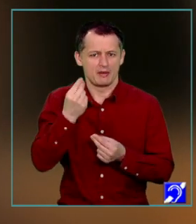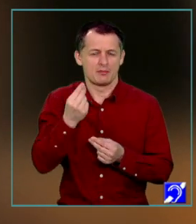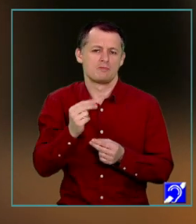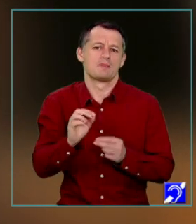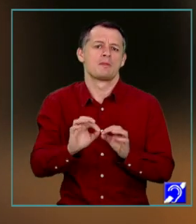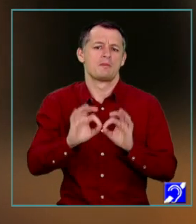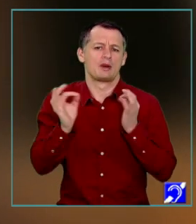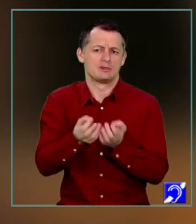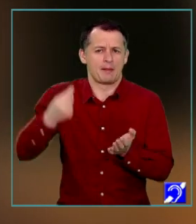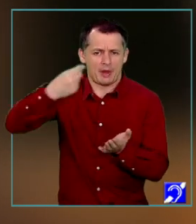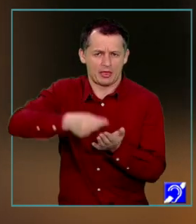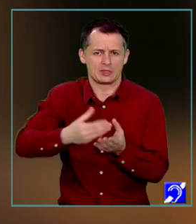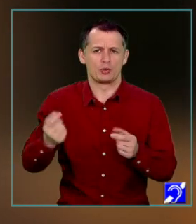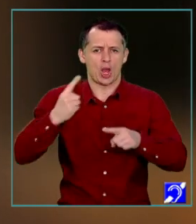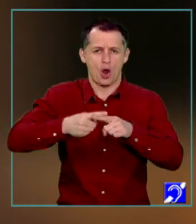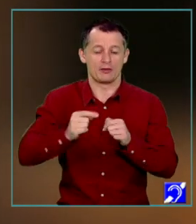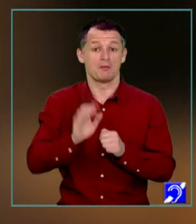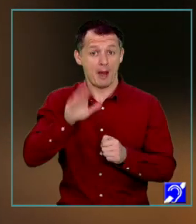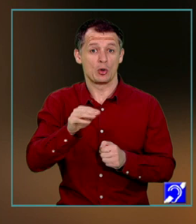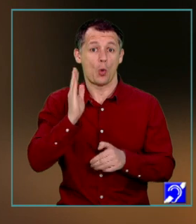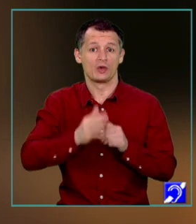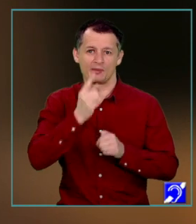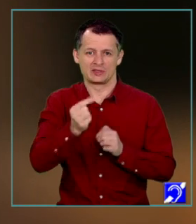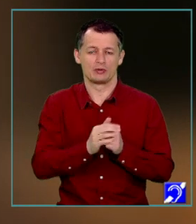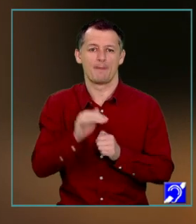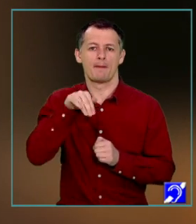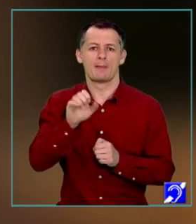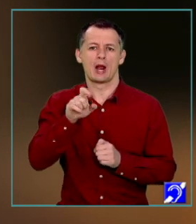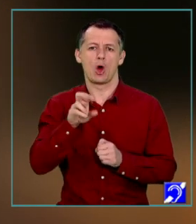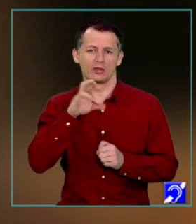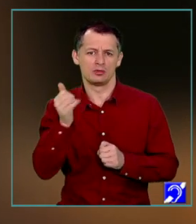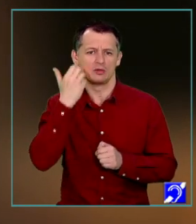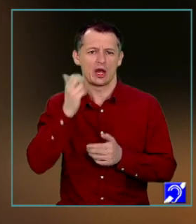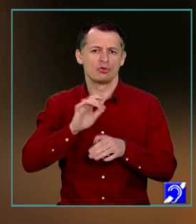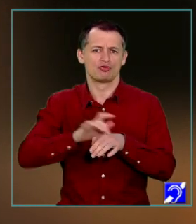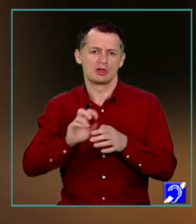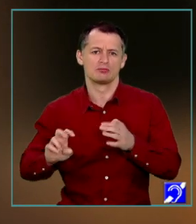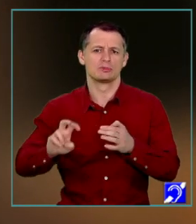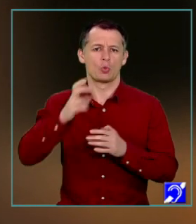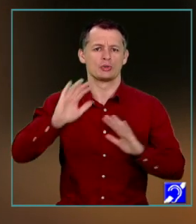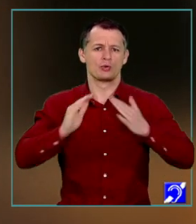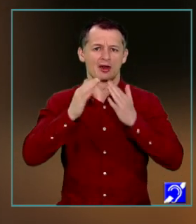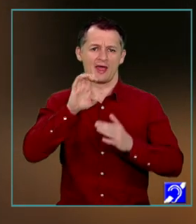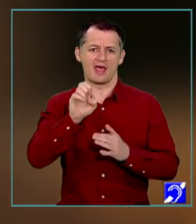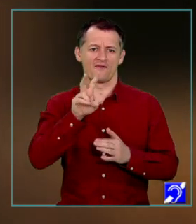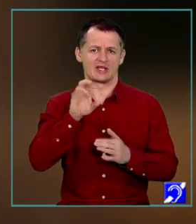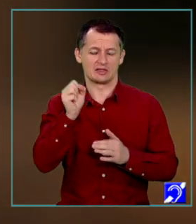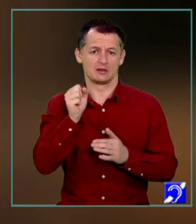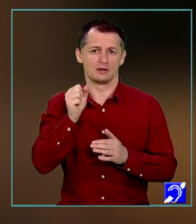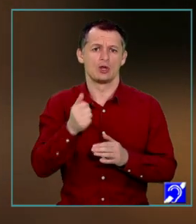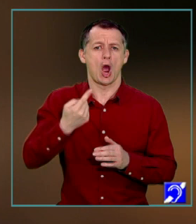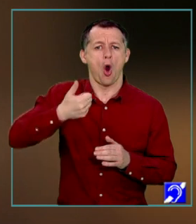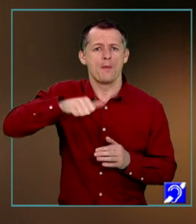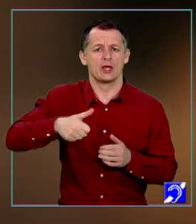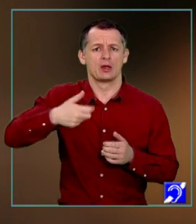de cele mai multe ori. Mai am un ultim răspuns. George Mallory, când a încercat în 1924 să urce Everestul, a fost întrebat de ce